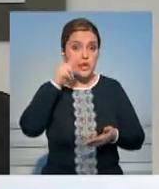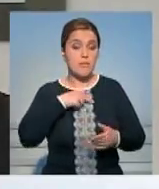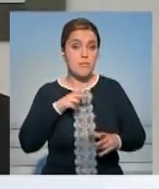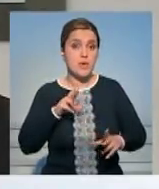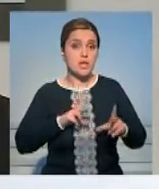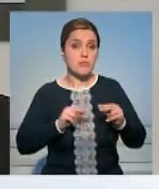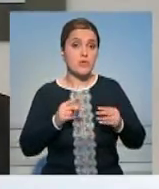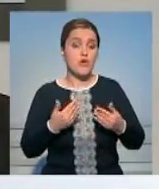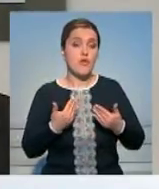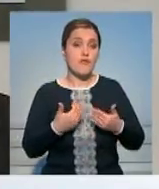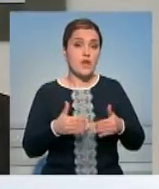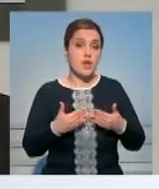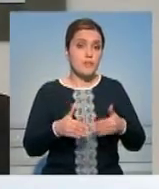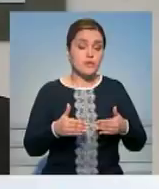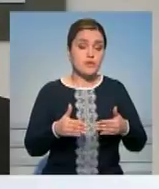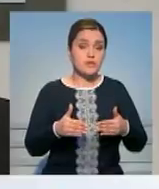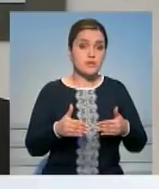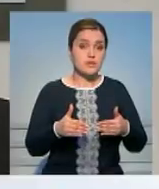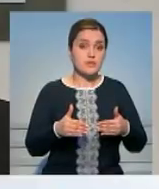наши выпускники,